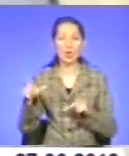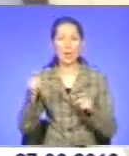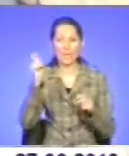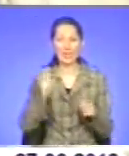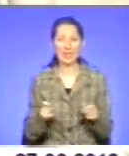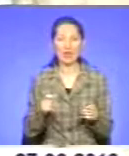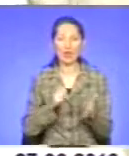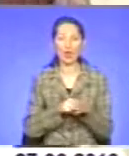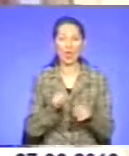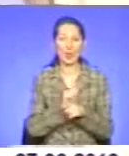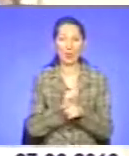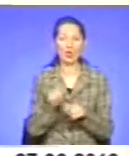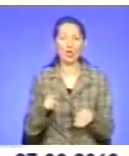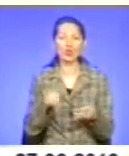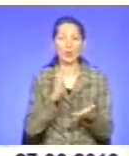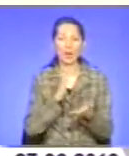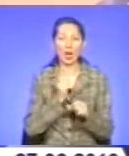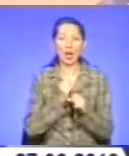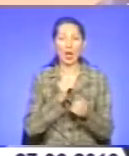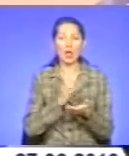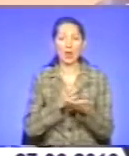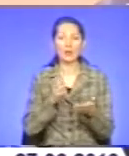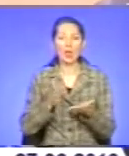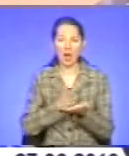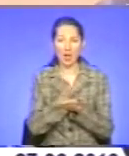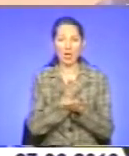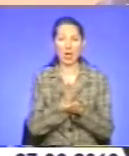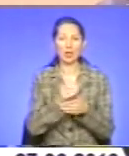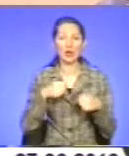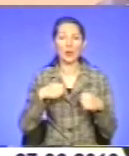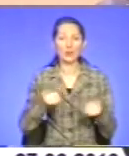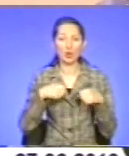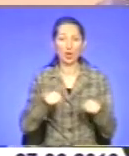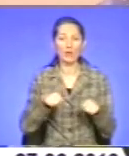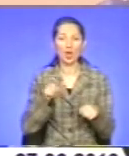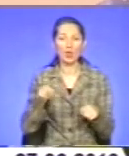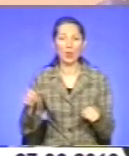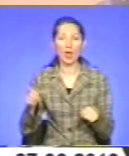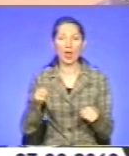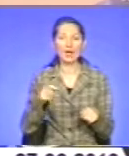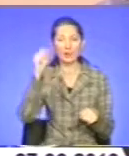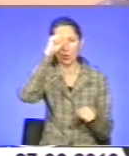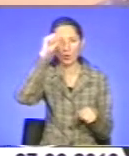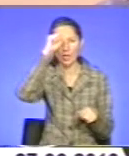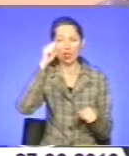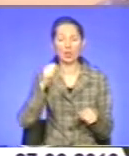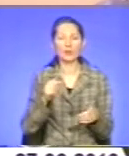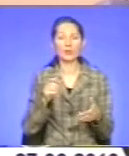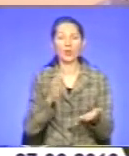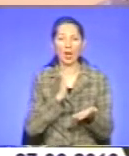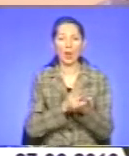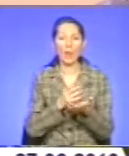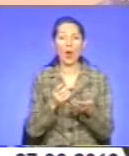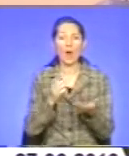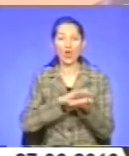живого товару на ринок турецької секс-індустрії. Вступивши в злочинну змову з громадянкою Туреччини, яка, до речі, є власницею